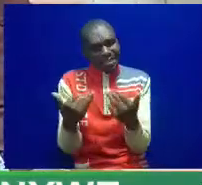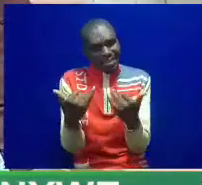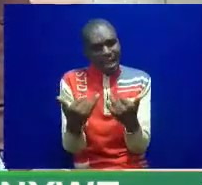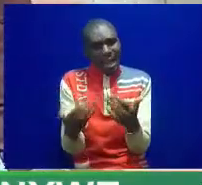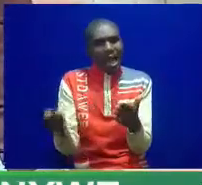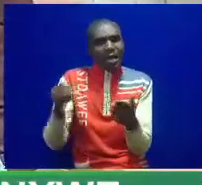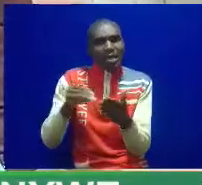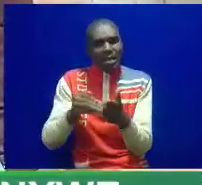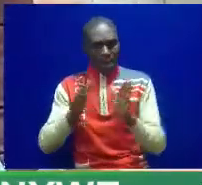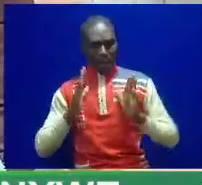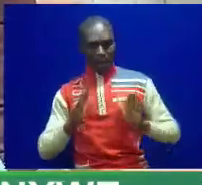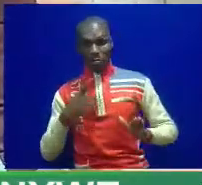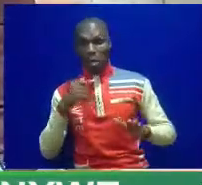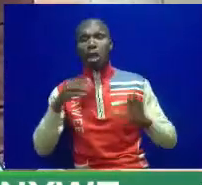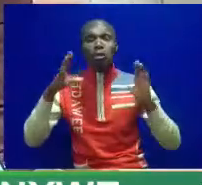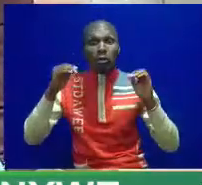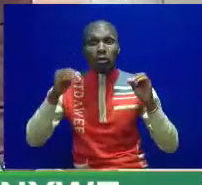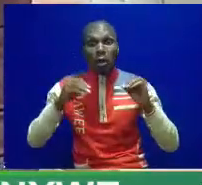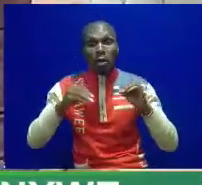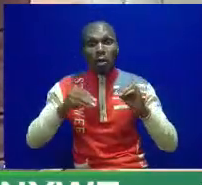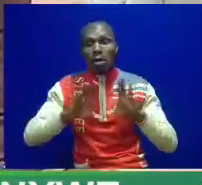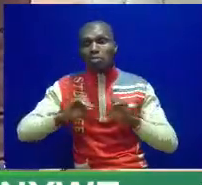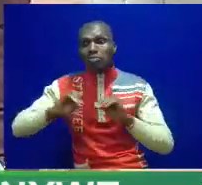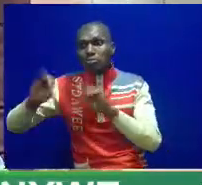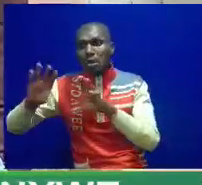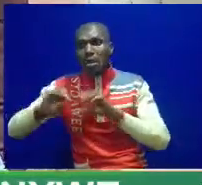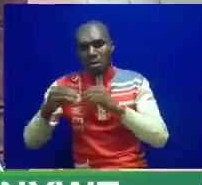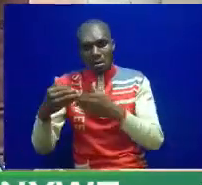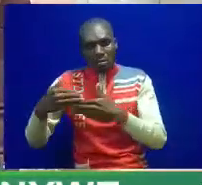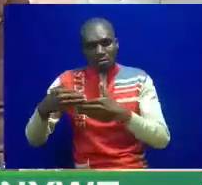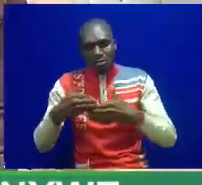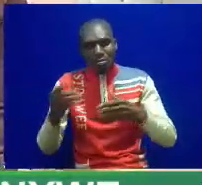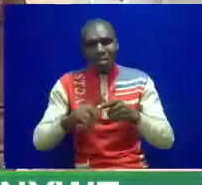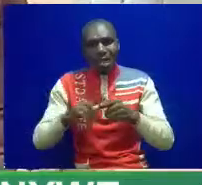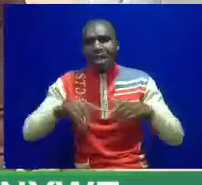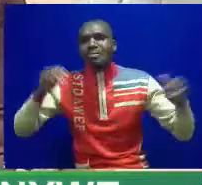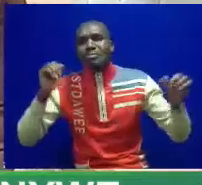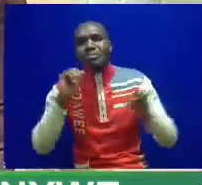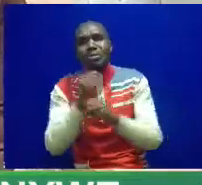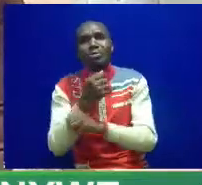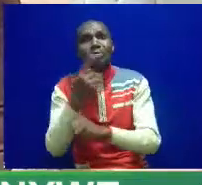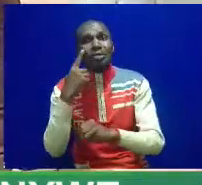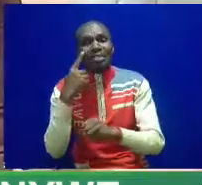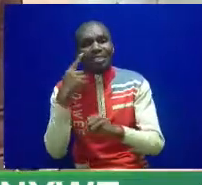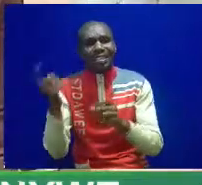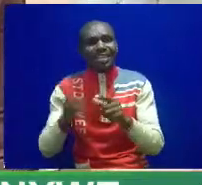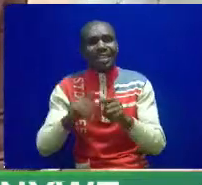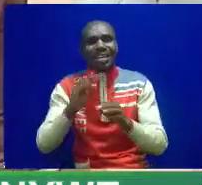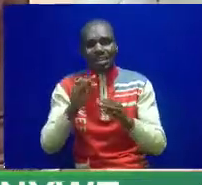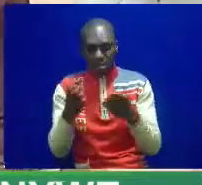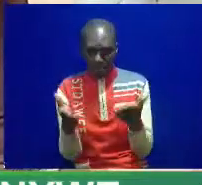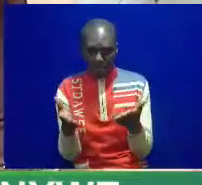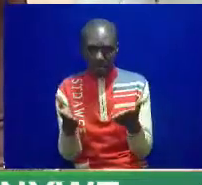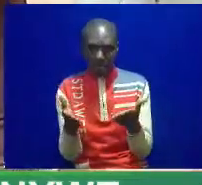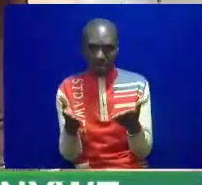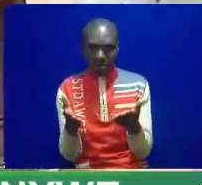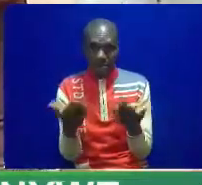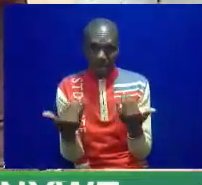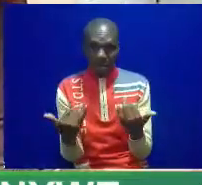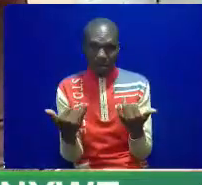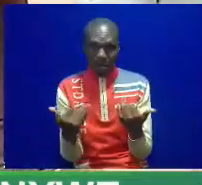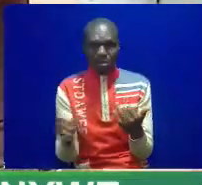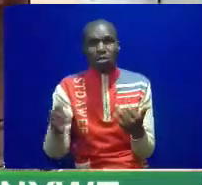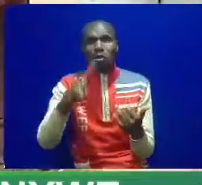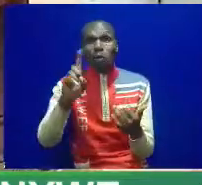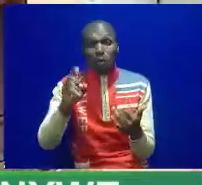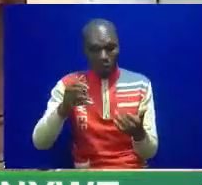ndata anga ya okuiru mwana kwa kwena nu mwana uga kwa kenda toko morora mirele pono na atamorora arawono this world